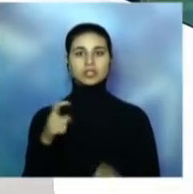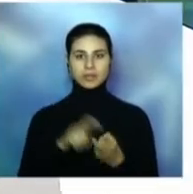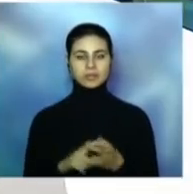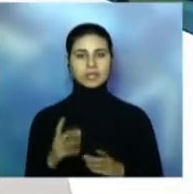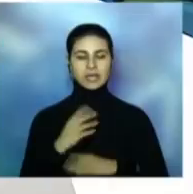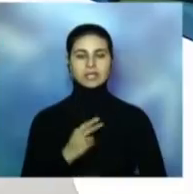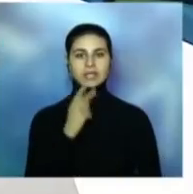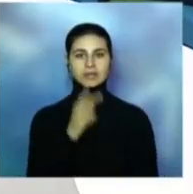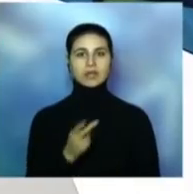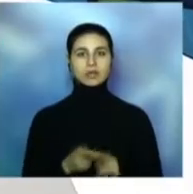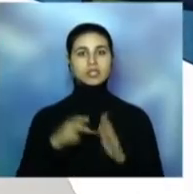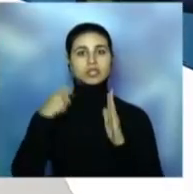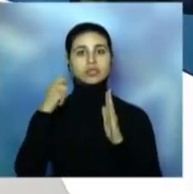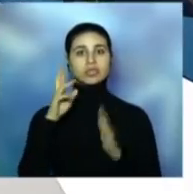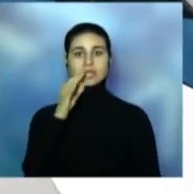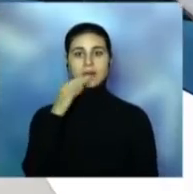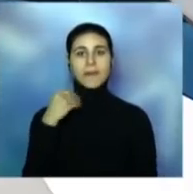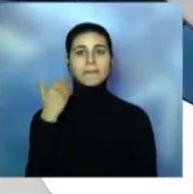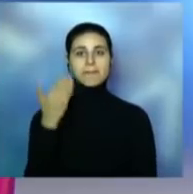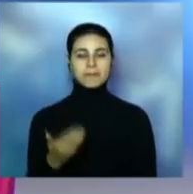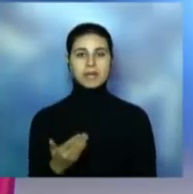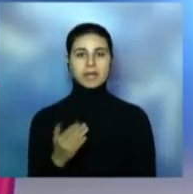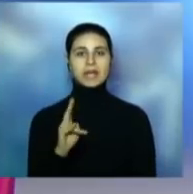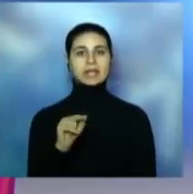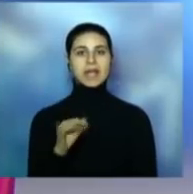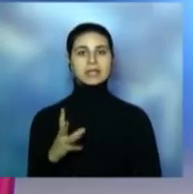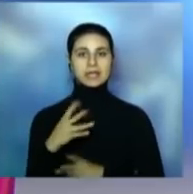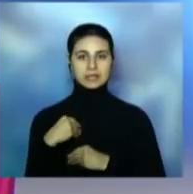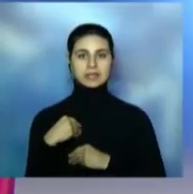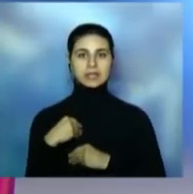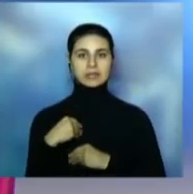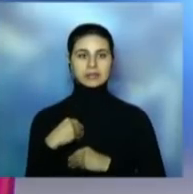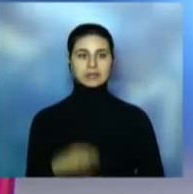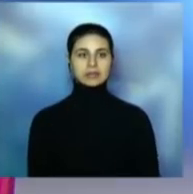ერთად ნახოთ ეს სიუჟეტი და მე ნათიასთან ერთად